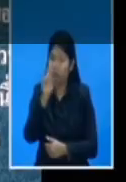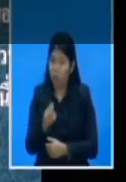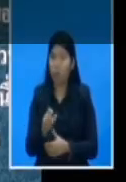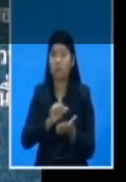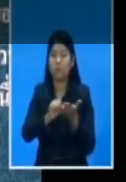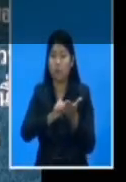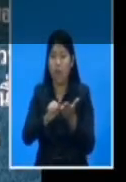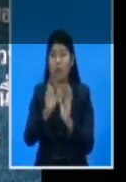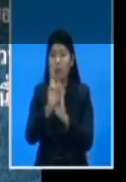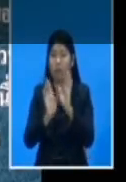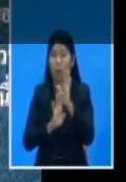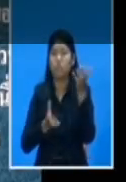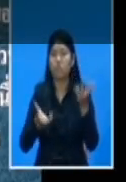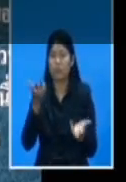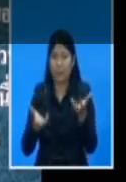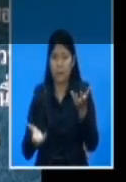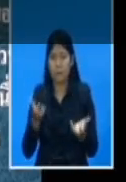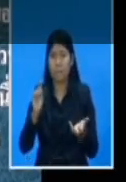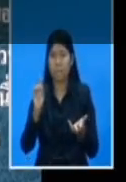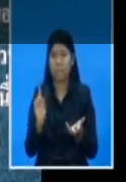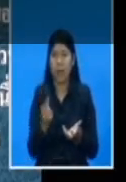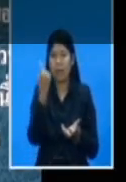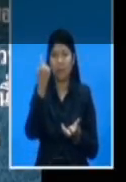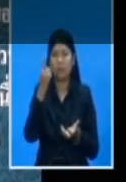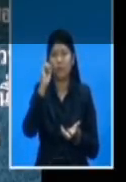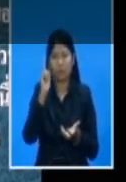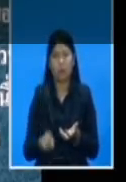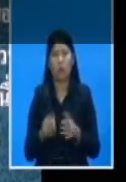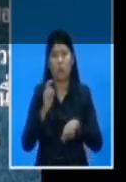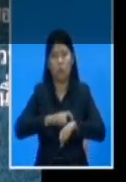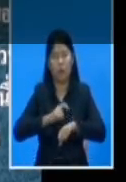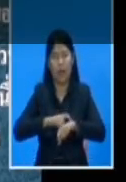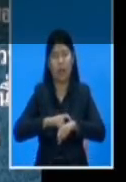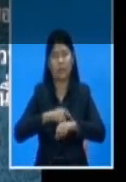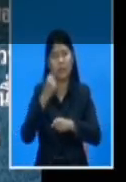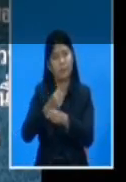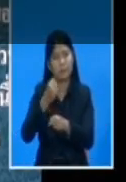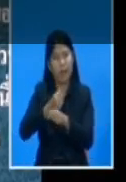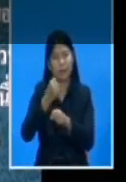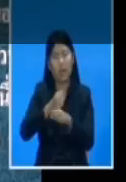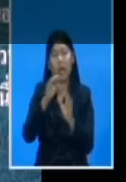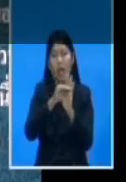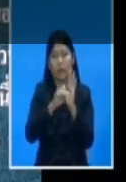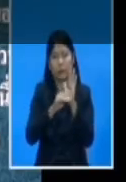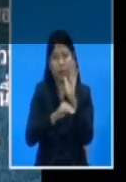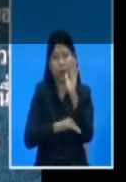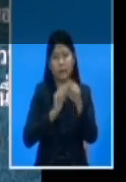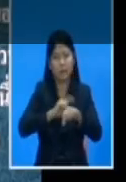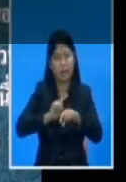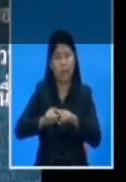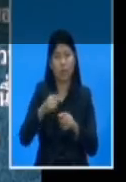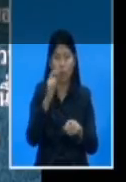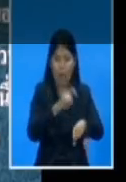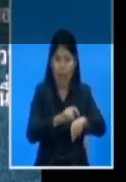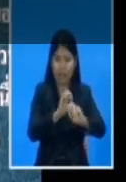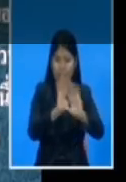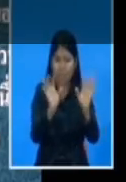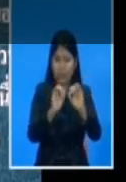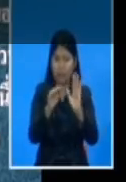ฏิรูปกระบวนการยุติธรรมให้มีกรอบระยะเวลาในการดำเนินงานทุกขั้นตอนอย่างชัดเจ